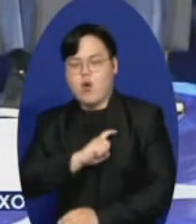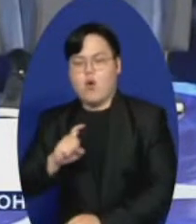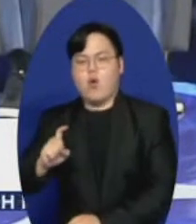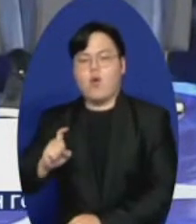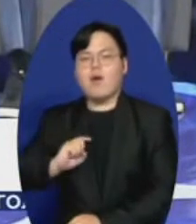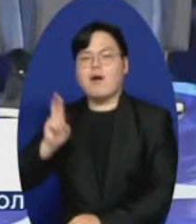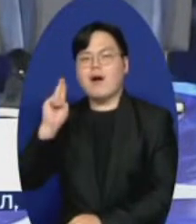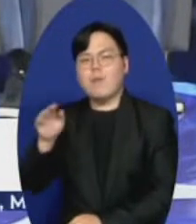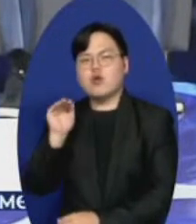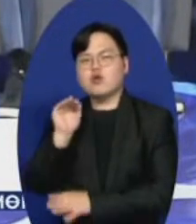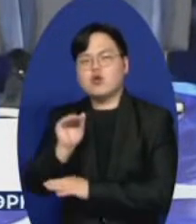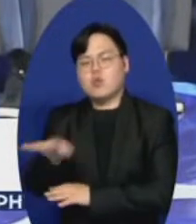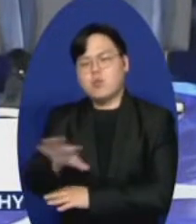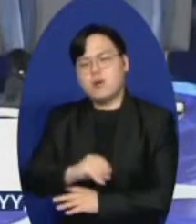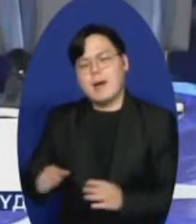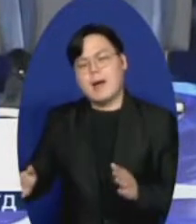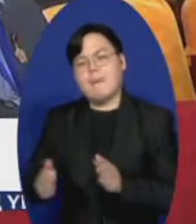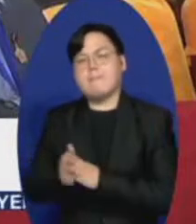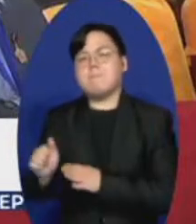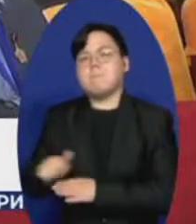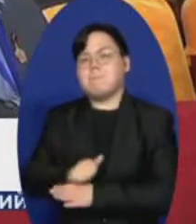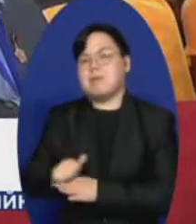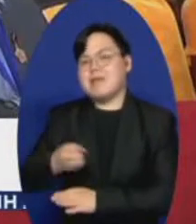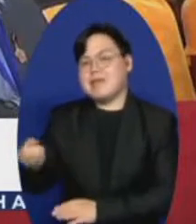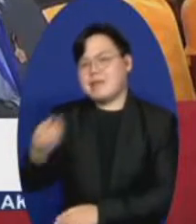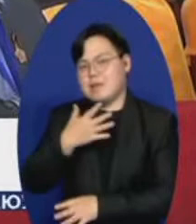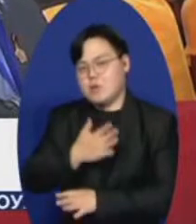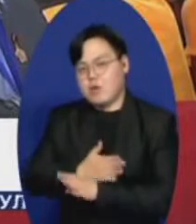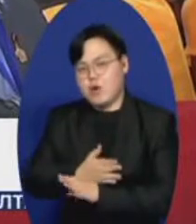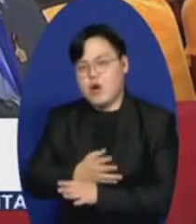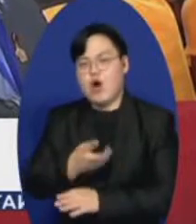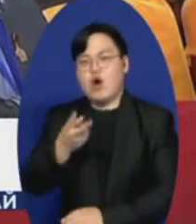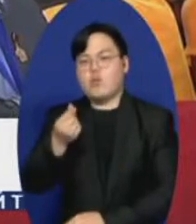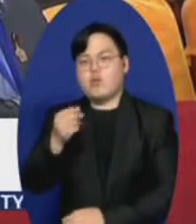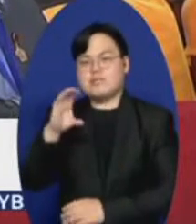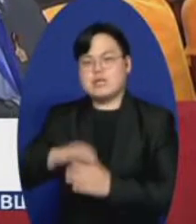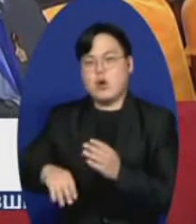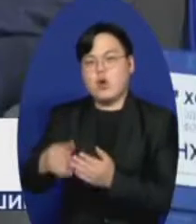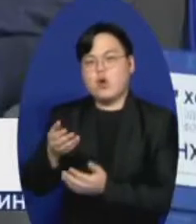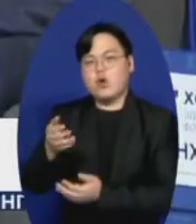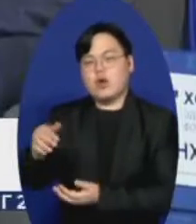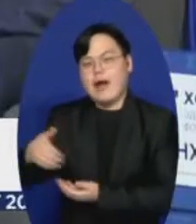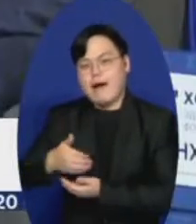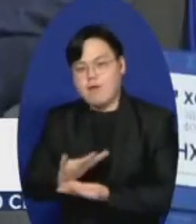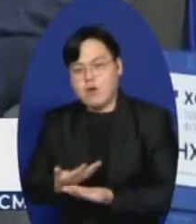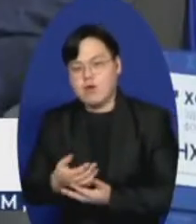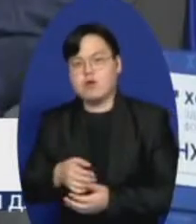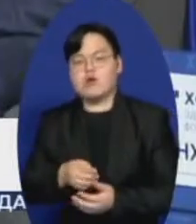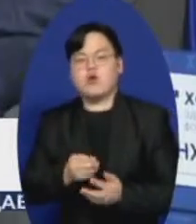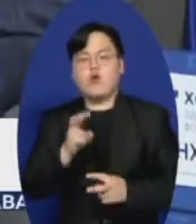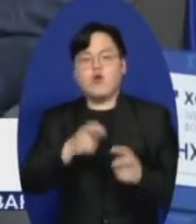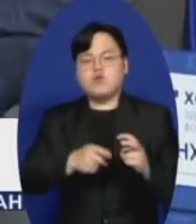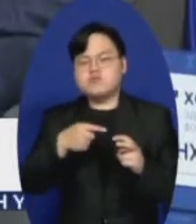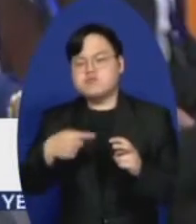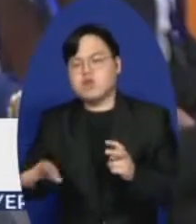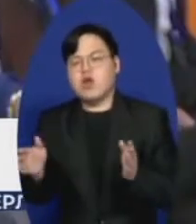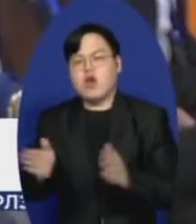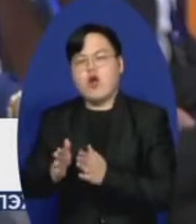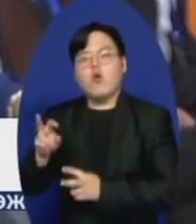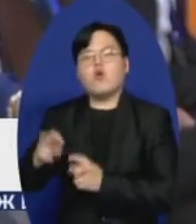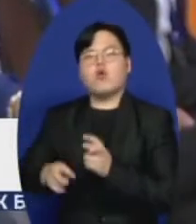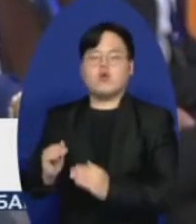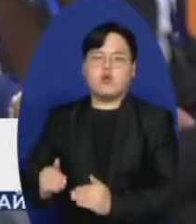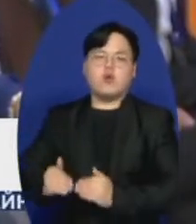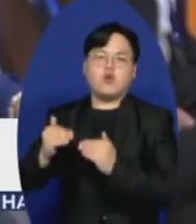хөвшлийн төлөөлөл тэдэнтэй хамтрахад бэлэн байгаагаа илэрхийллээ. Хөрөнгө оруулалтаас гадна томоохон үйлдвэрүүдийг дагсан жижиг дунд үйлдвэрүүд ч хөгжих